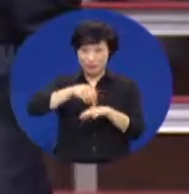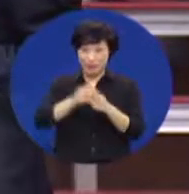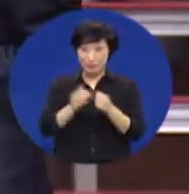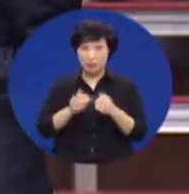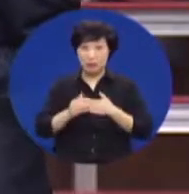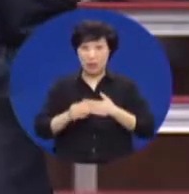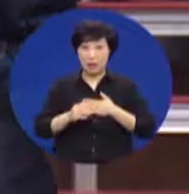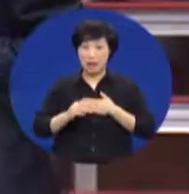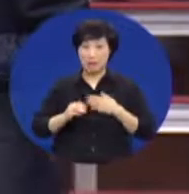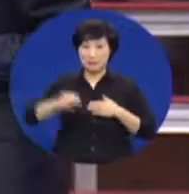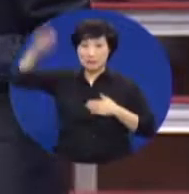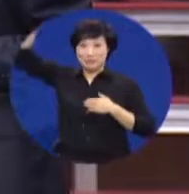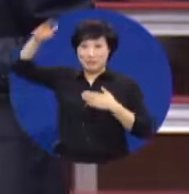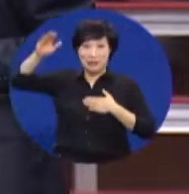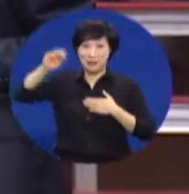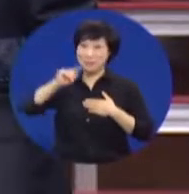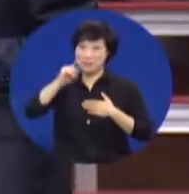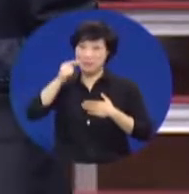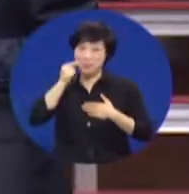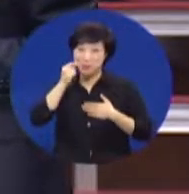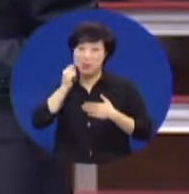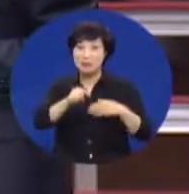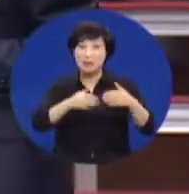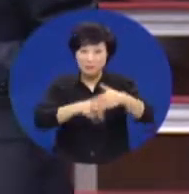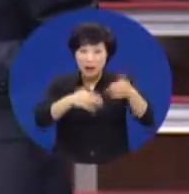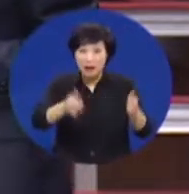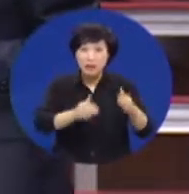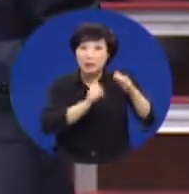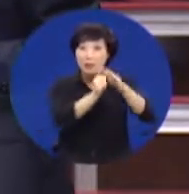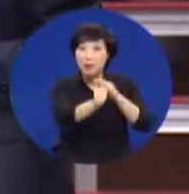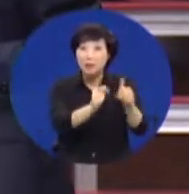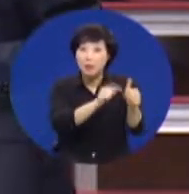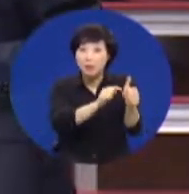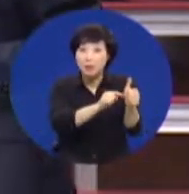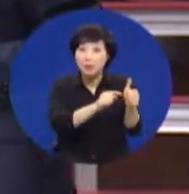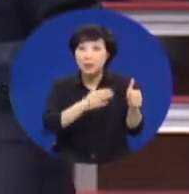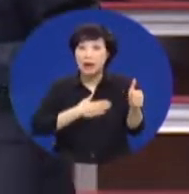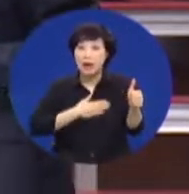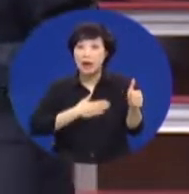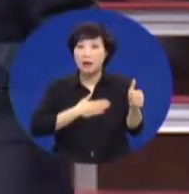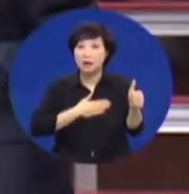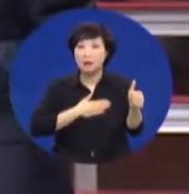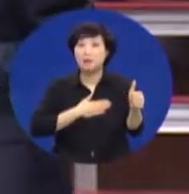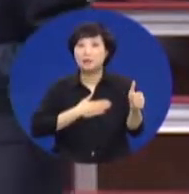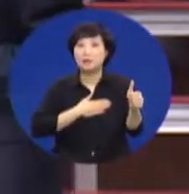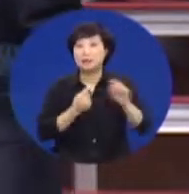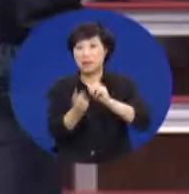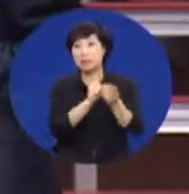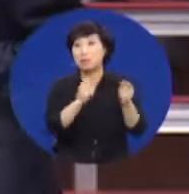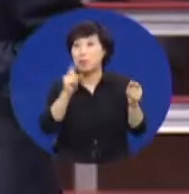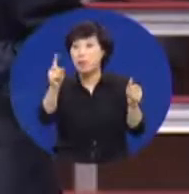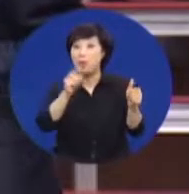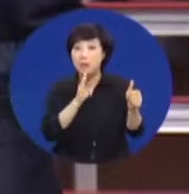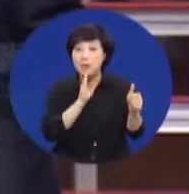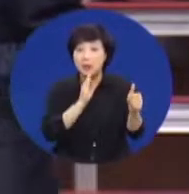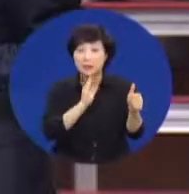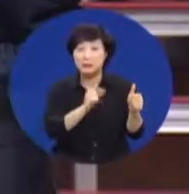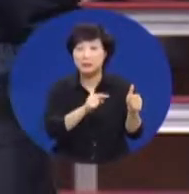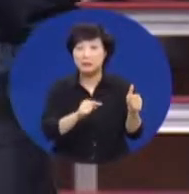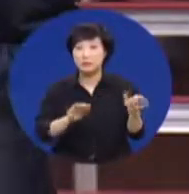나라고 말도 못 해요. 거기 이제 대표자인 내무반장이 나라고 얘기를 해줘야 되니까. 아 그래도 아